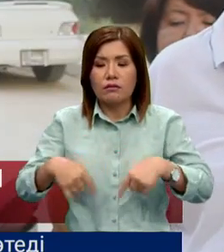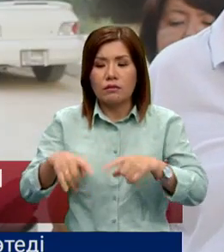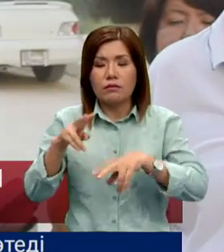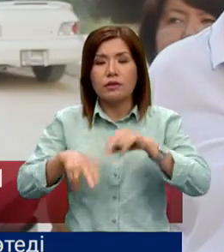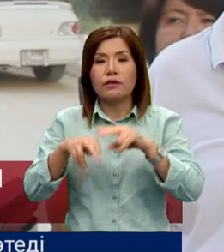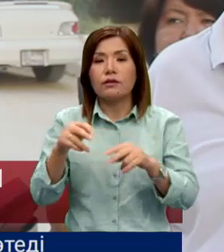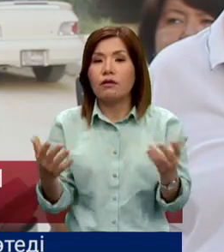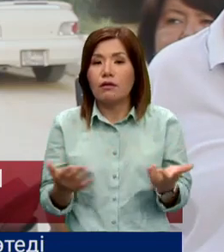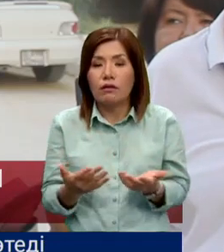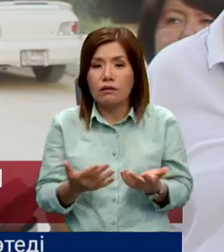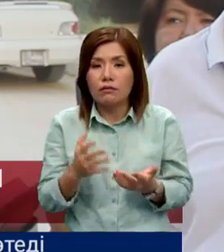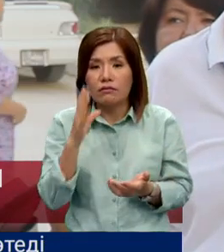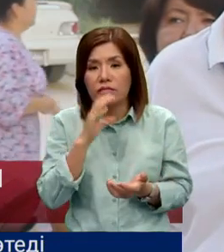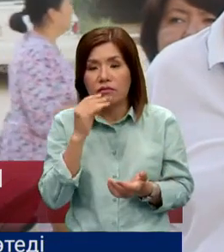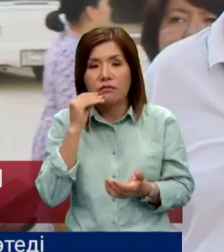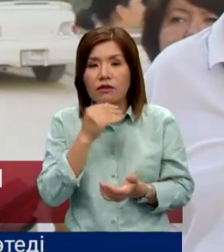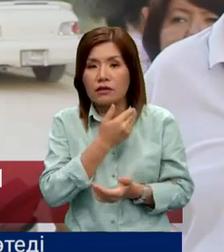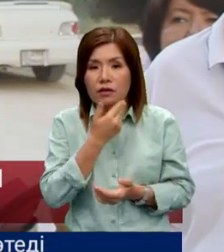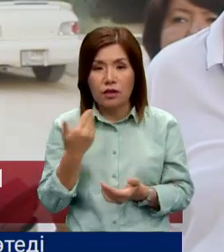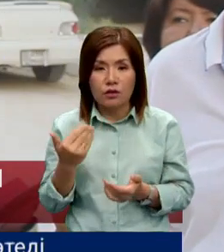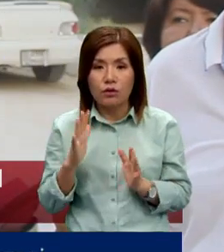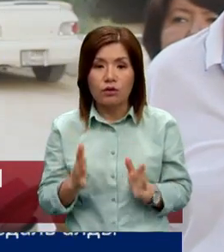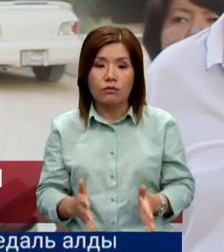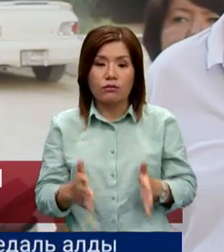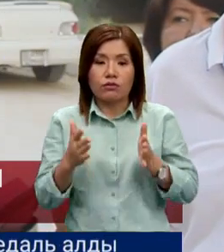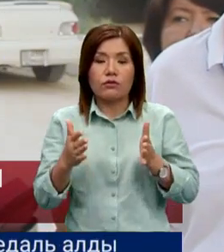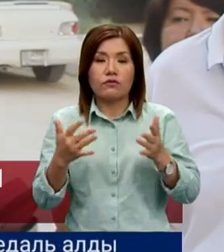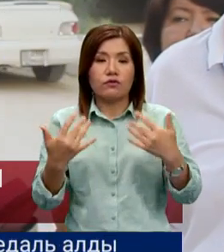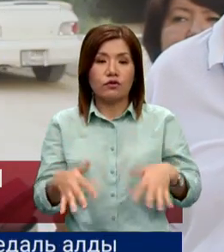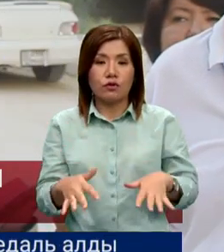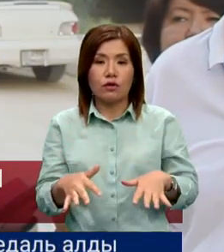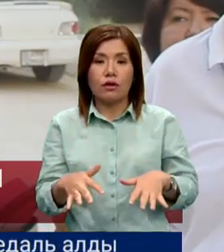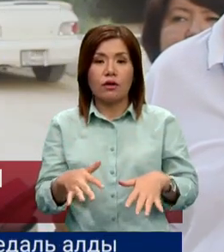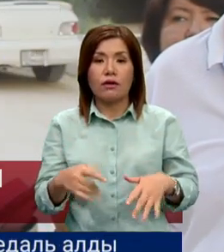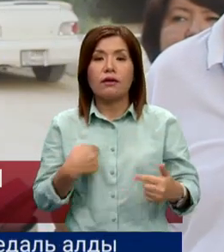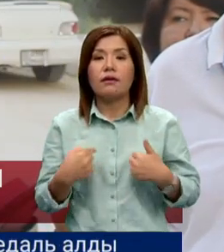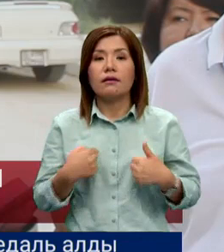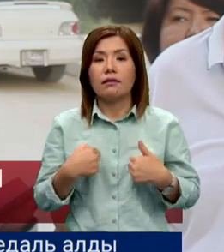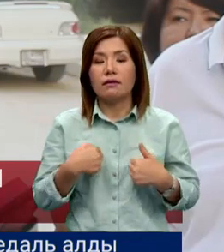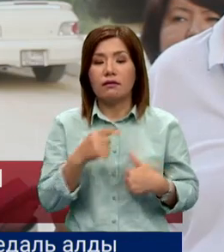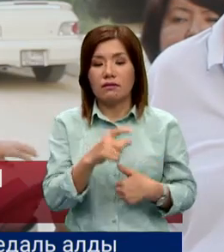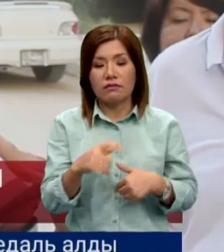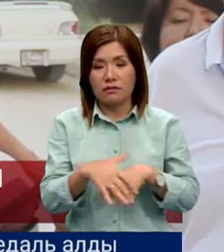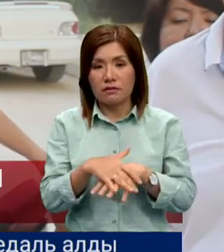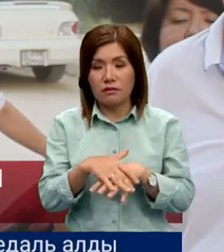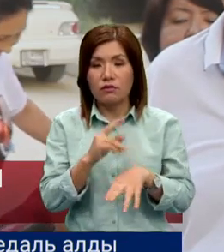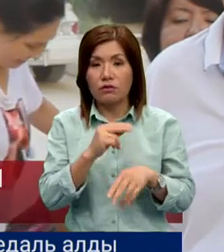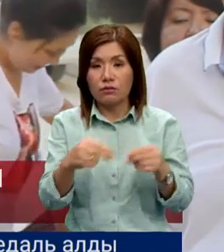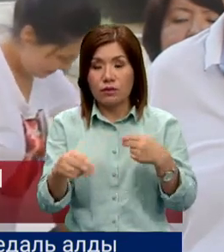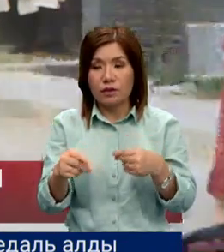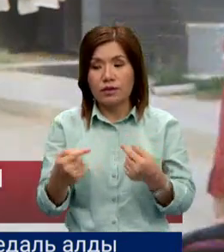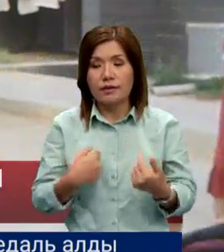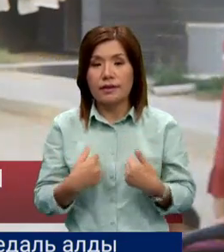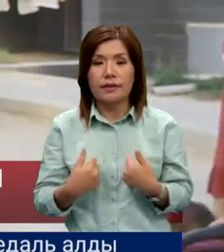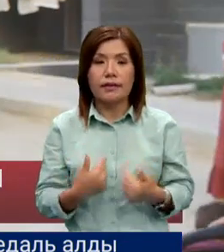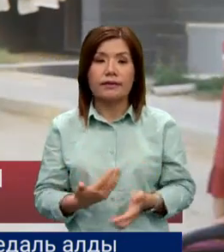түсінбеймін. Тек жаңа корпус тұрғызып қойғанда қиналатын жаңа осы тұрғын халық мысалы алып отырған. Содан менің